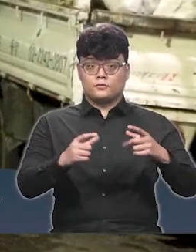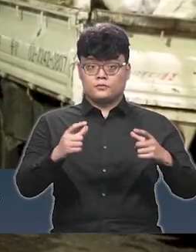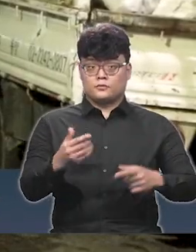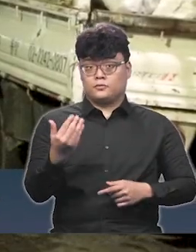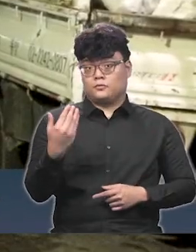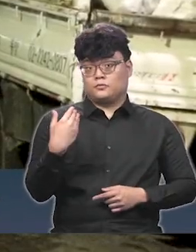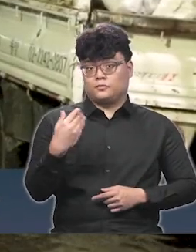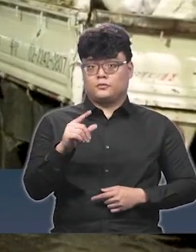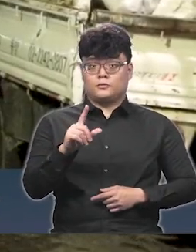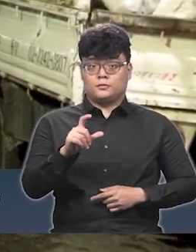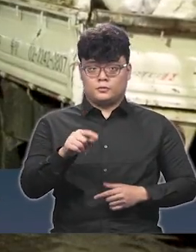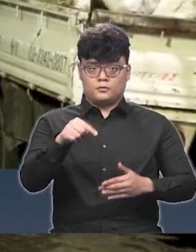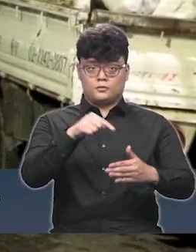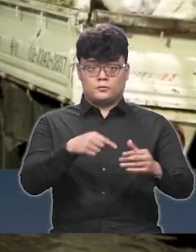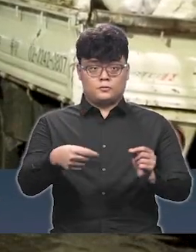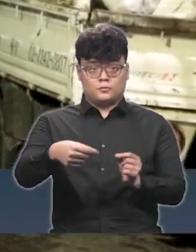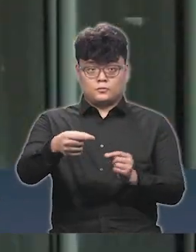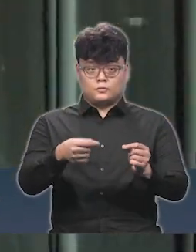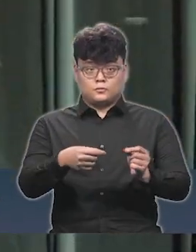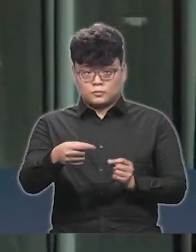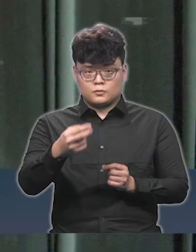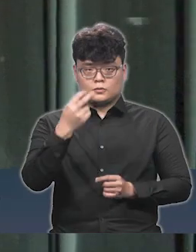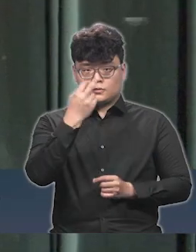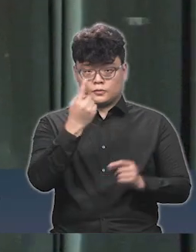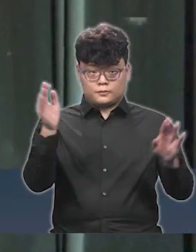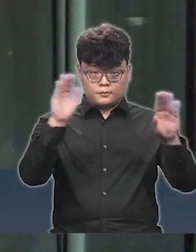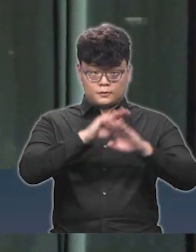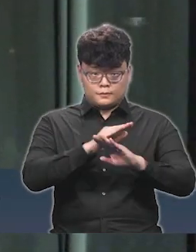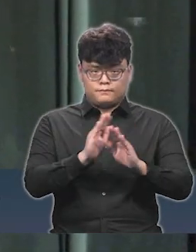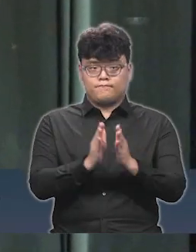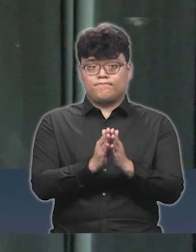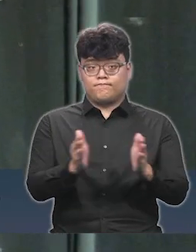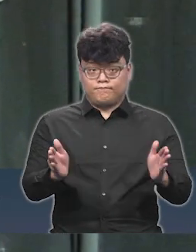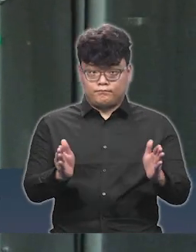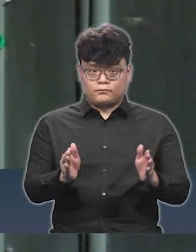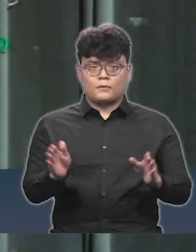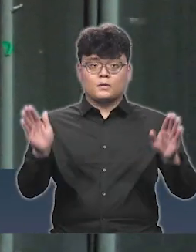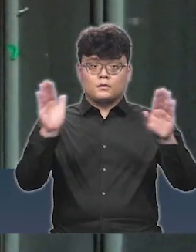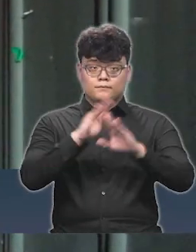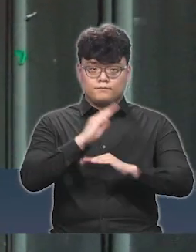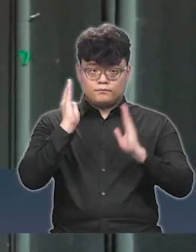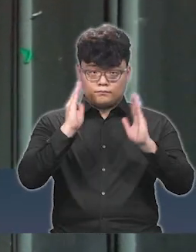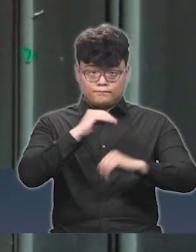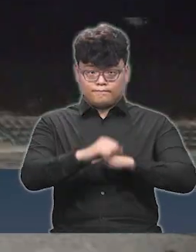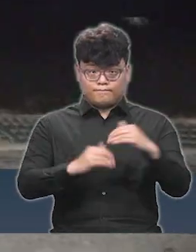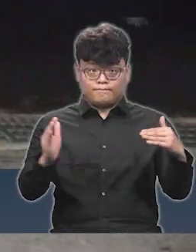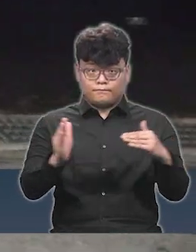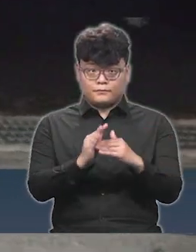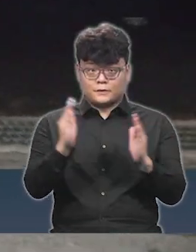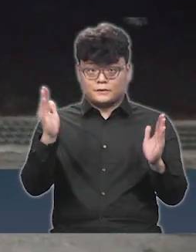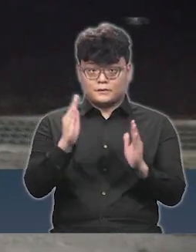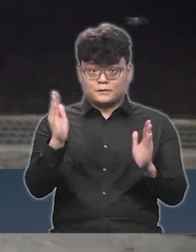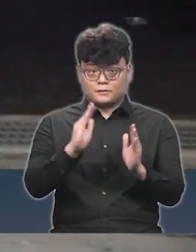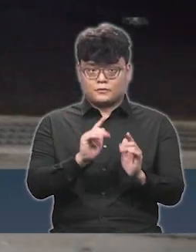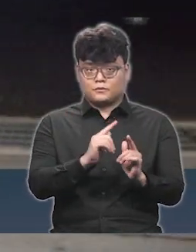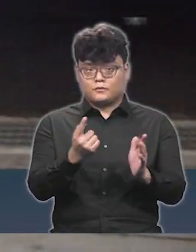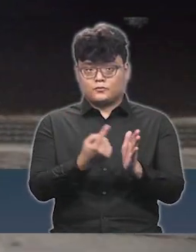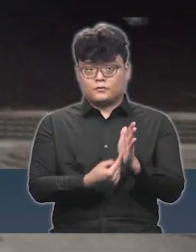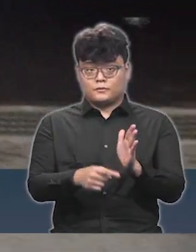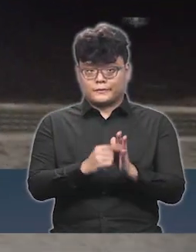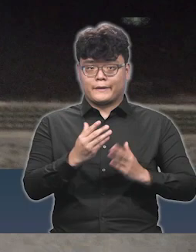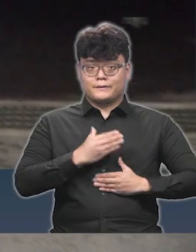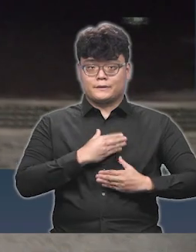군은 지난 15일 관내 여고 인근을 대상으로 야간 순찰을 실시했습니다 야간 자율학습을 마치고 귀가하는